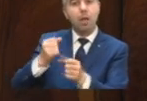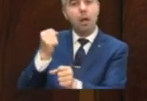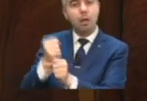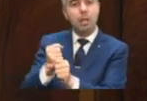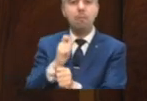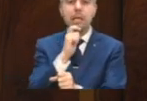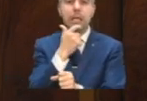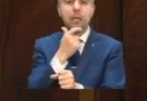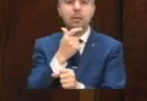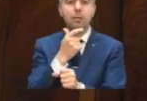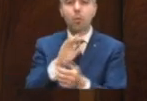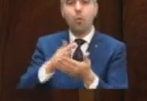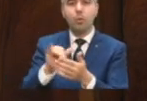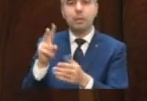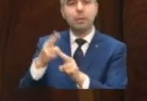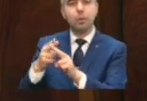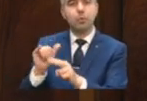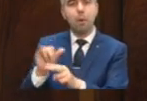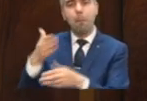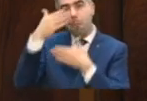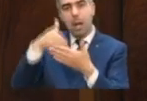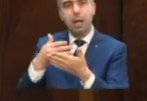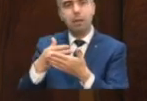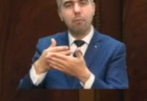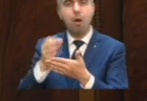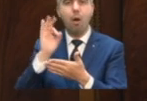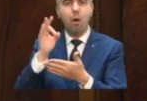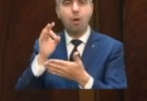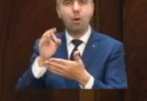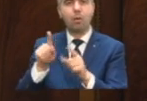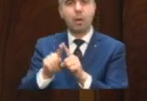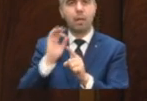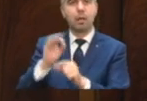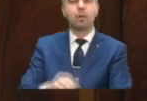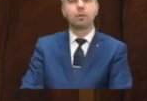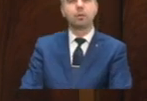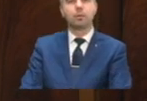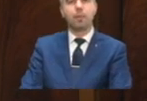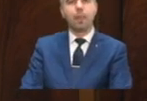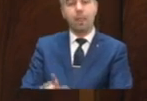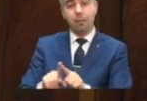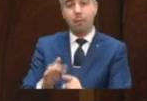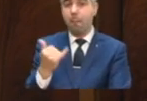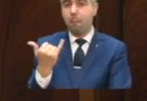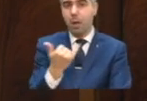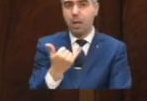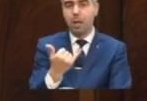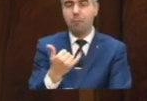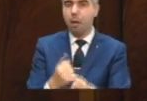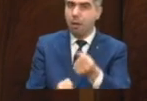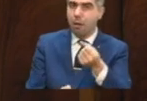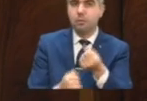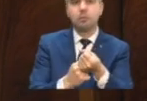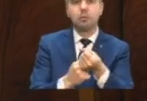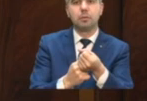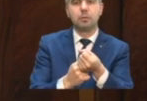لمستوى عالي في العالم راه في بلادنا يهزوا البلاد ويهربوا بها، غير نعطيوهم شويه ديال العنايه وشويه ديال